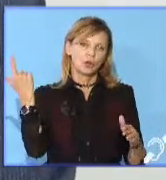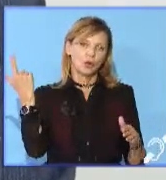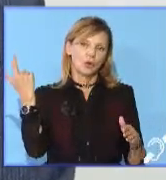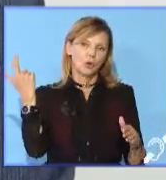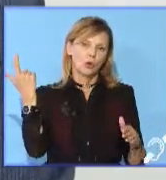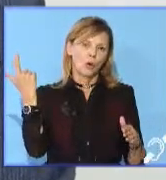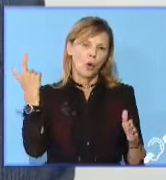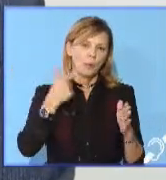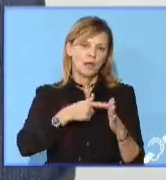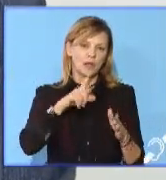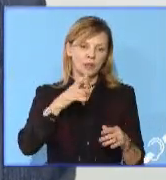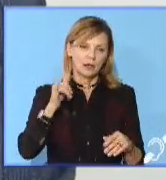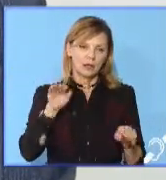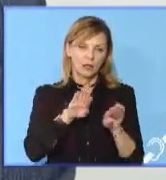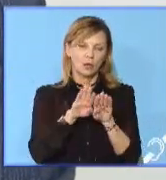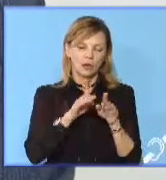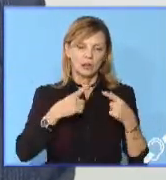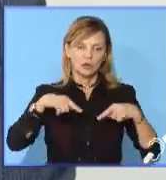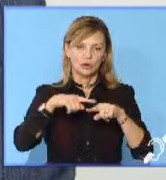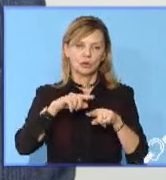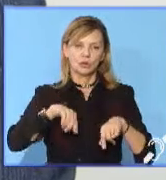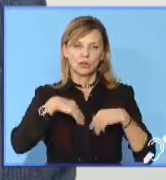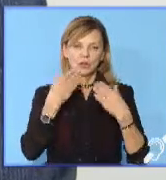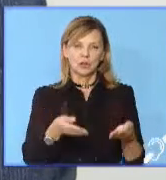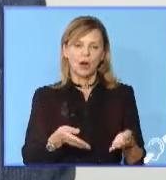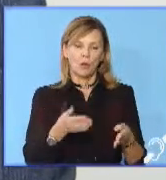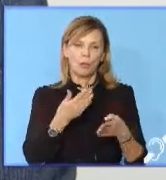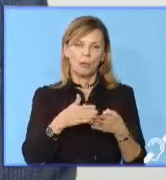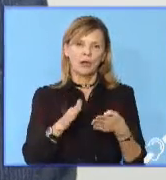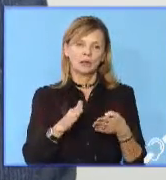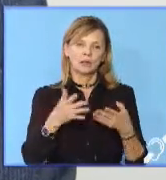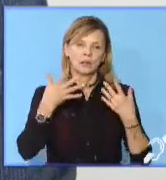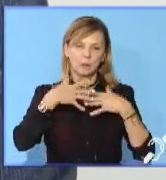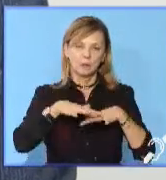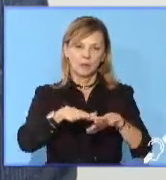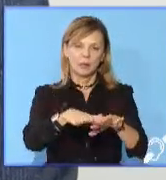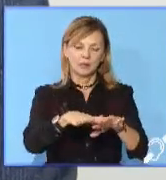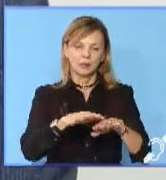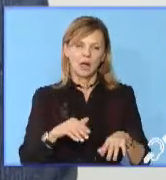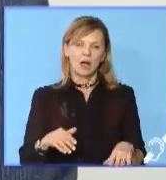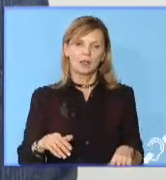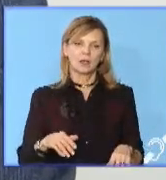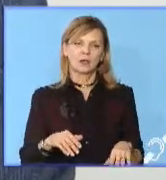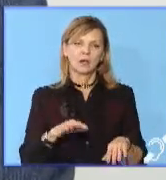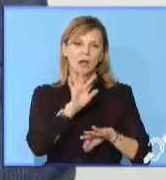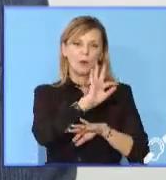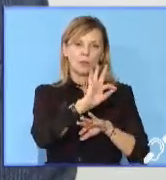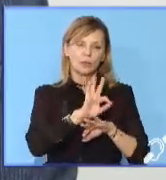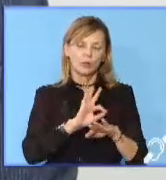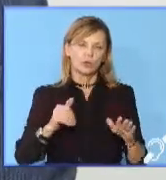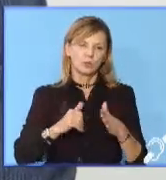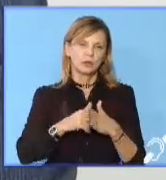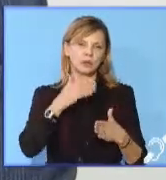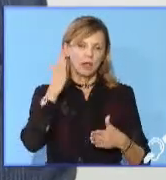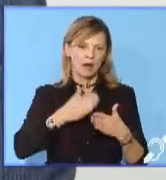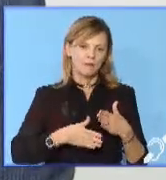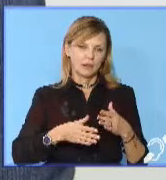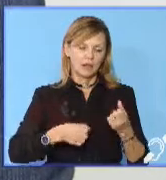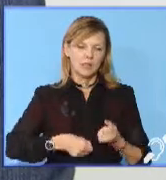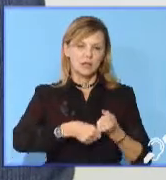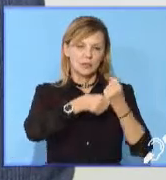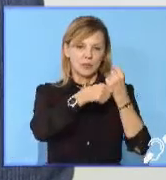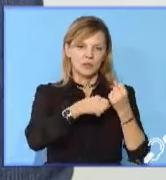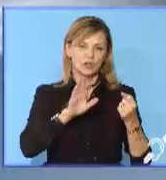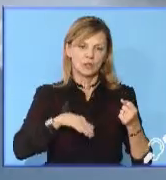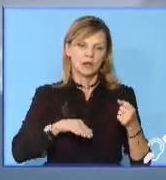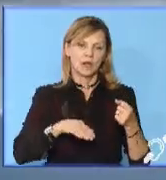și colegii noștri asigură inclusiv partea de implementare, de se merge cu implementarea proiectului până la capăt, sprijin din partea